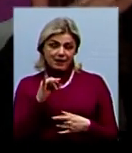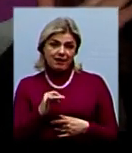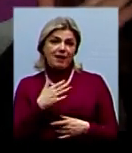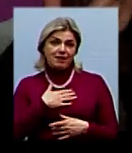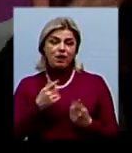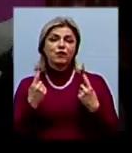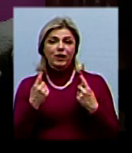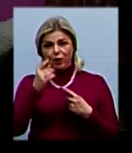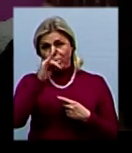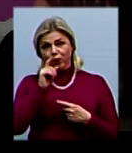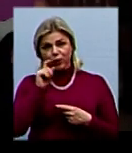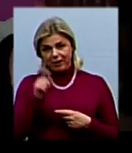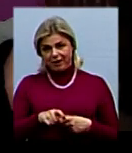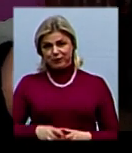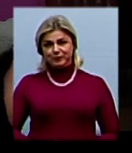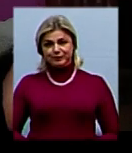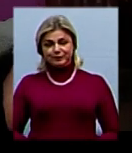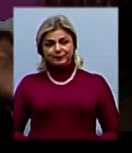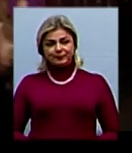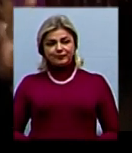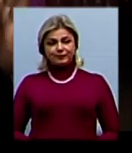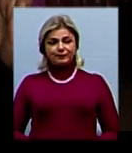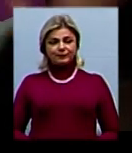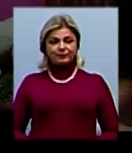велику Україну. В будущем нашу велику